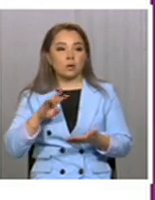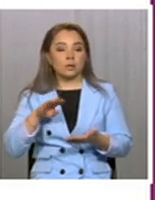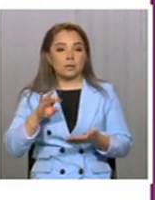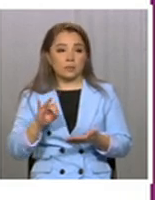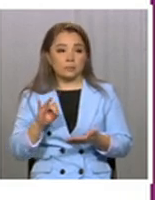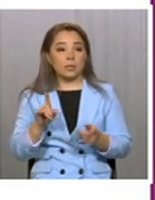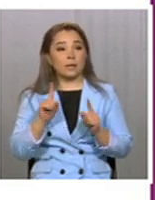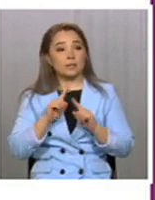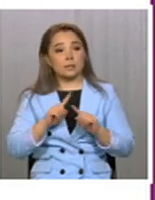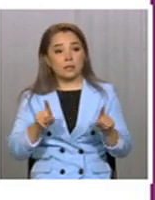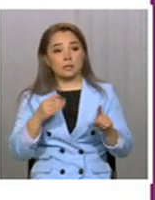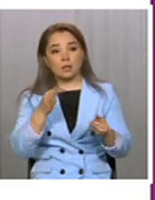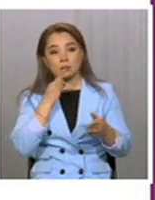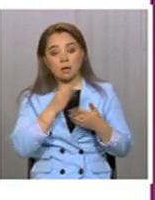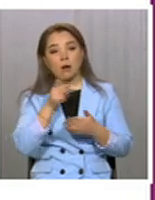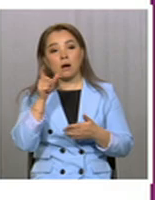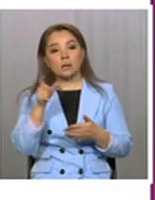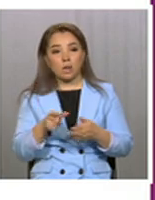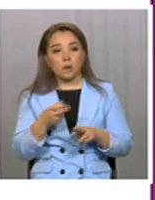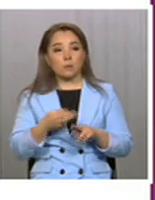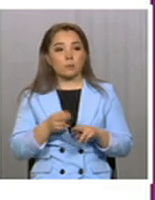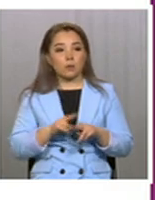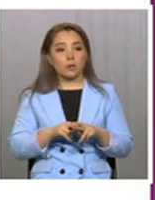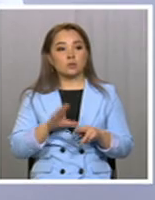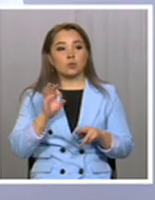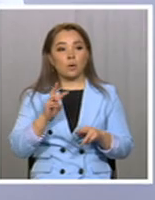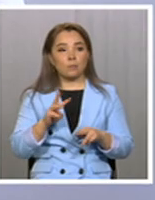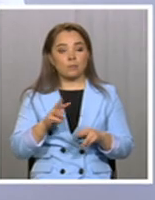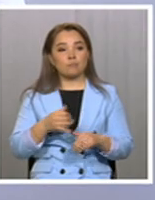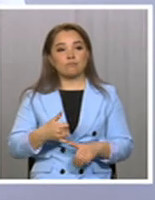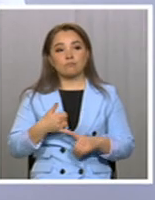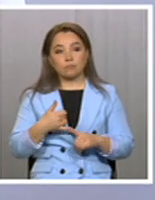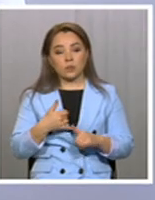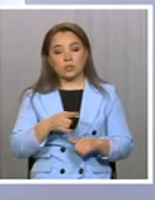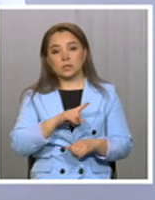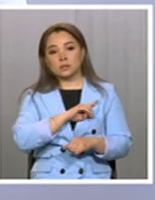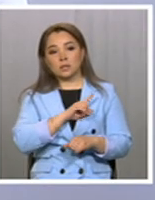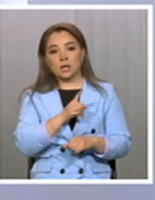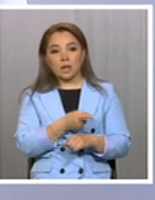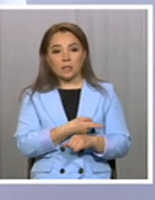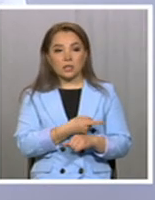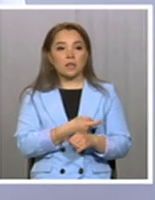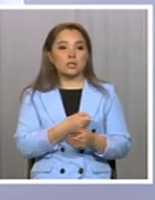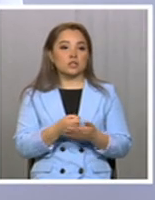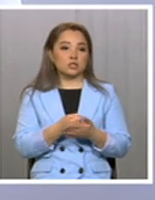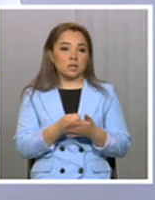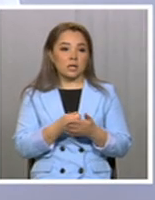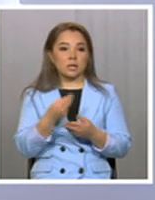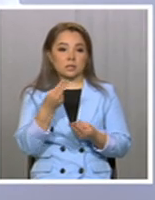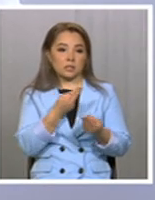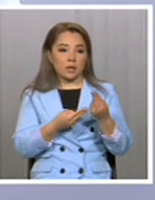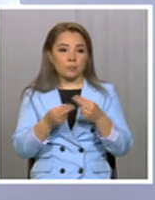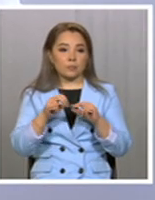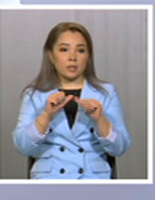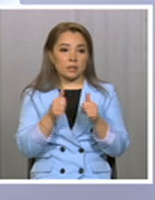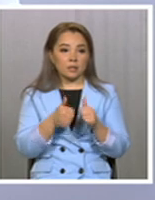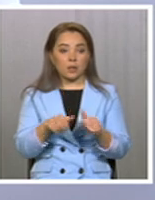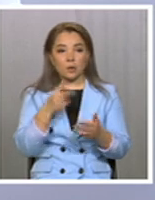Ерекшелігі адамның сом денелі, батыл, қайтпас, жігерлі етіп